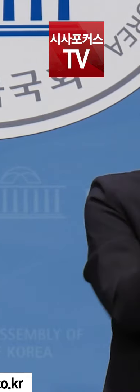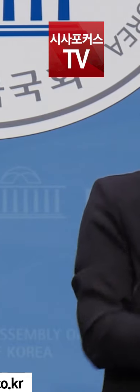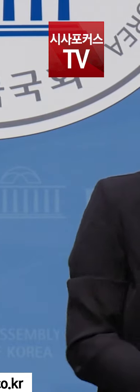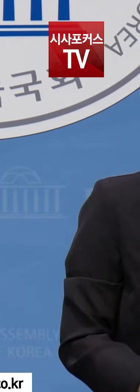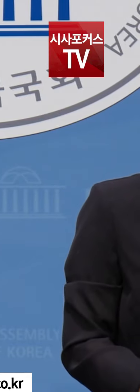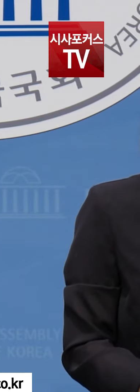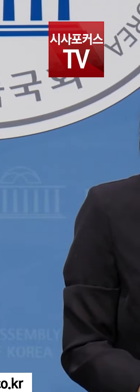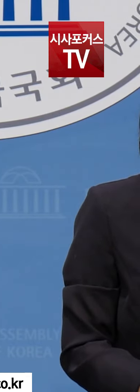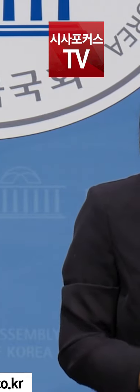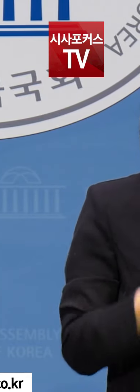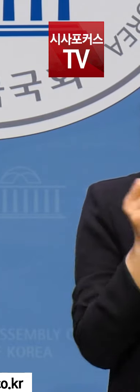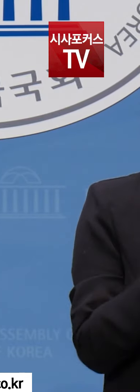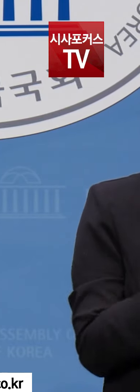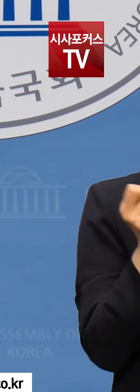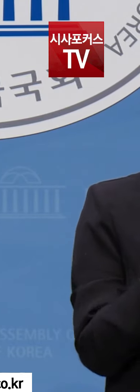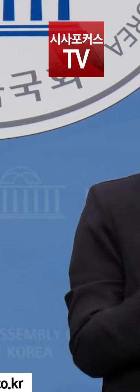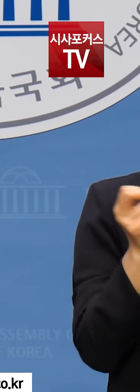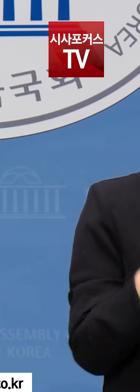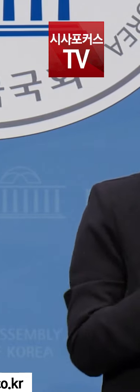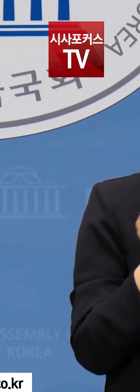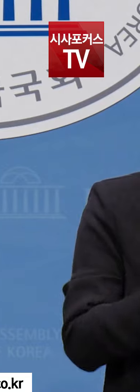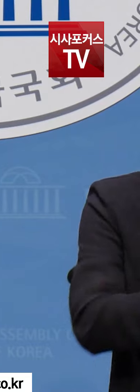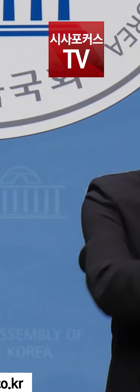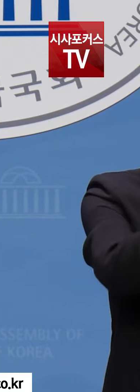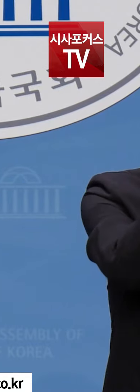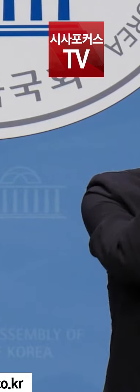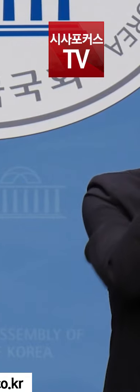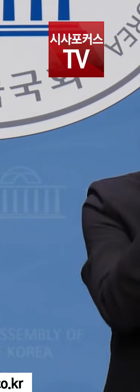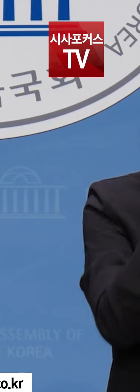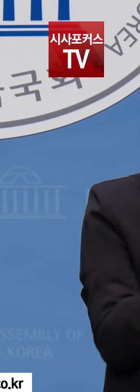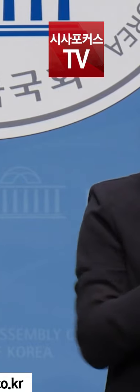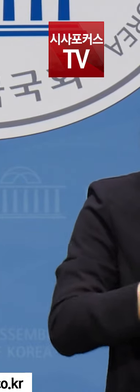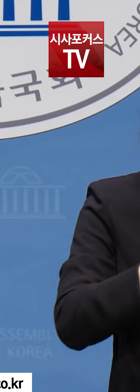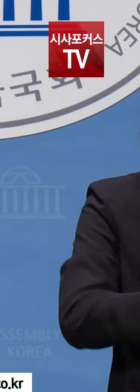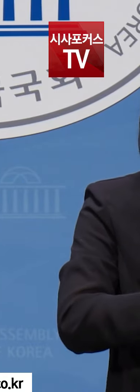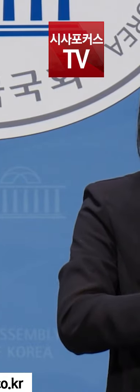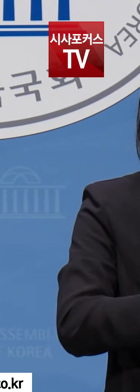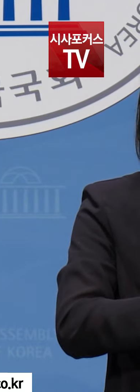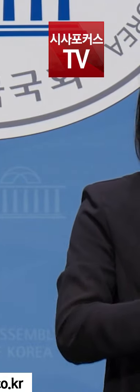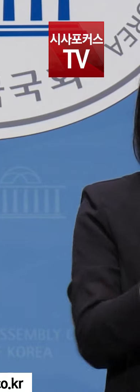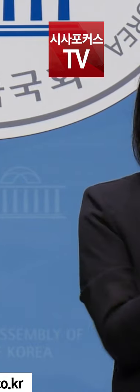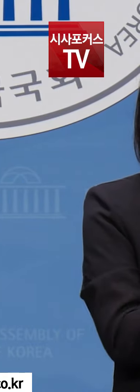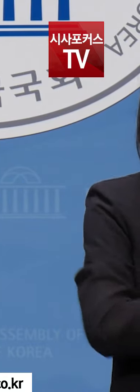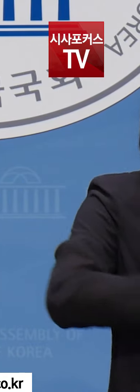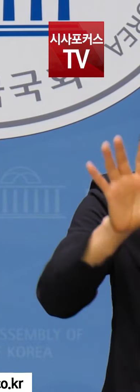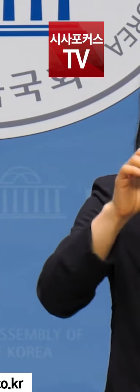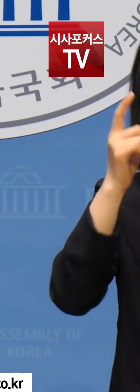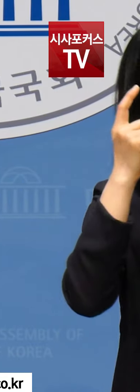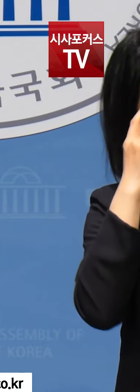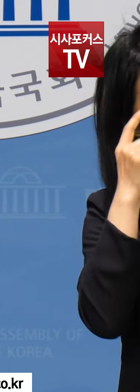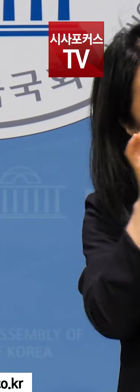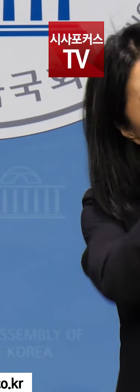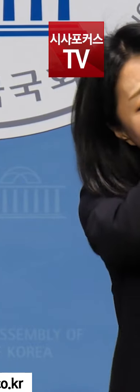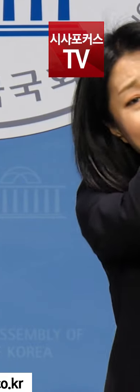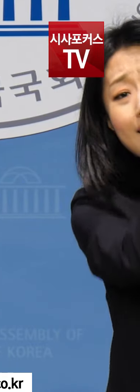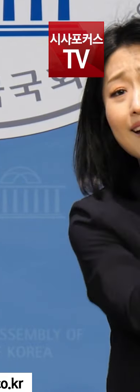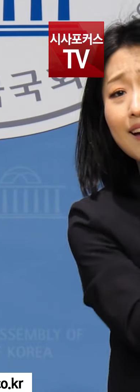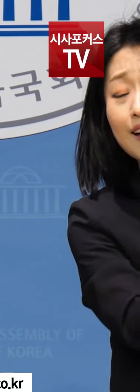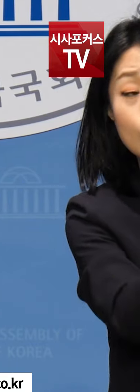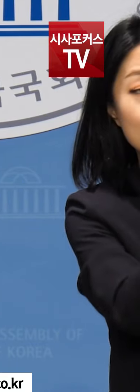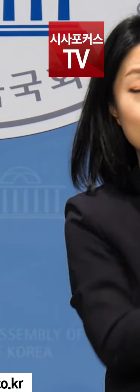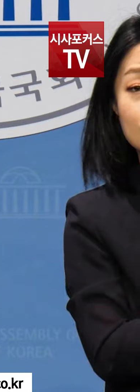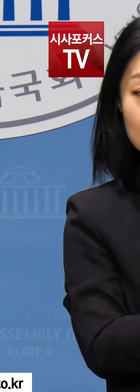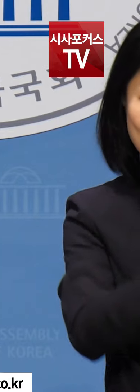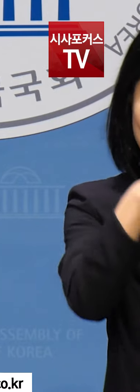아니지만 다된 개혁에 목리 빠뜨리며 자기 공약 망치는 건 도대체 무슨 앙탈입니까? 윤